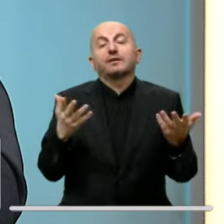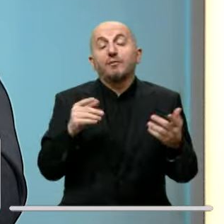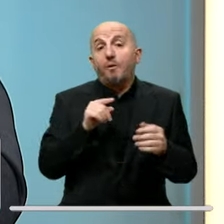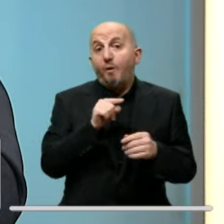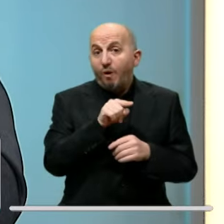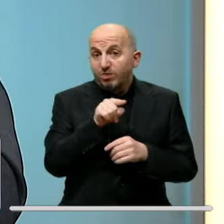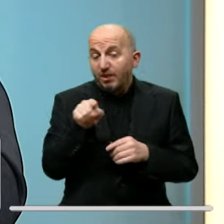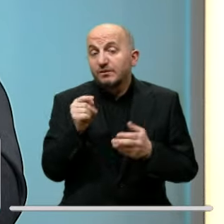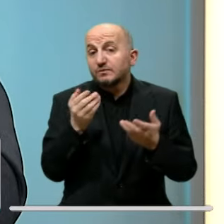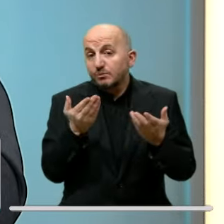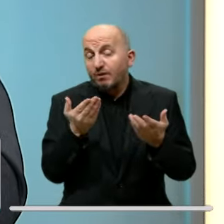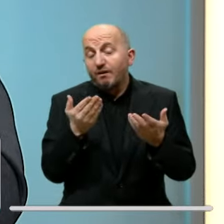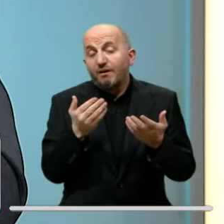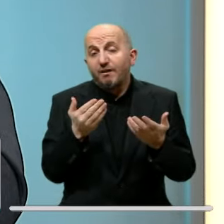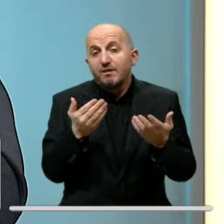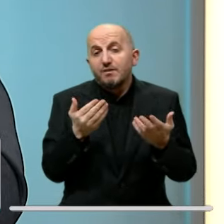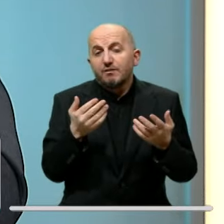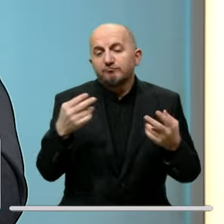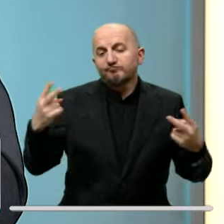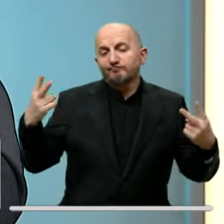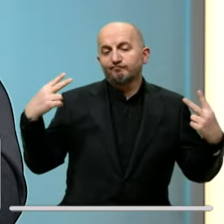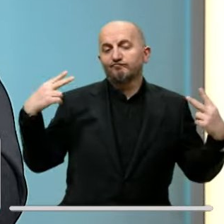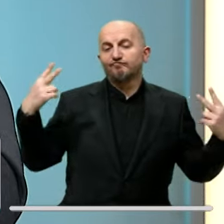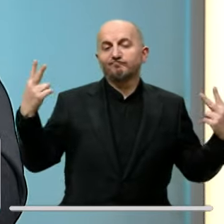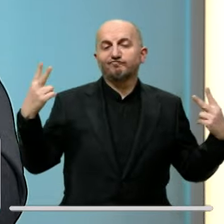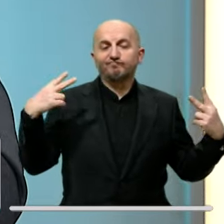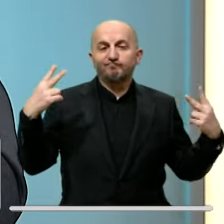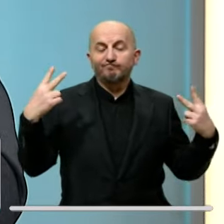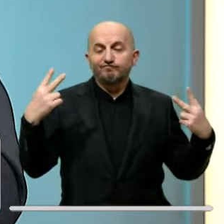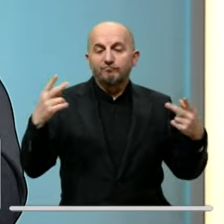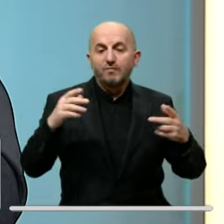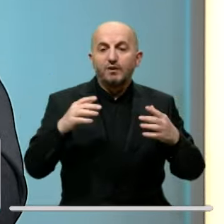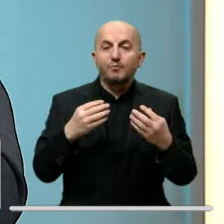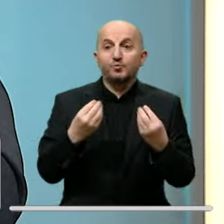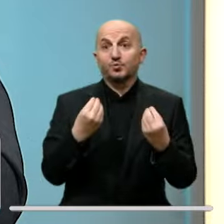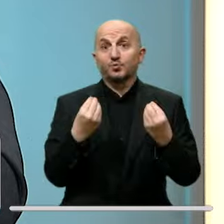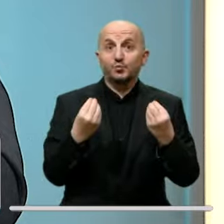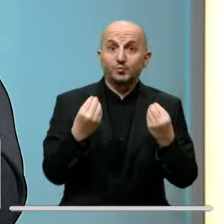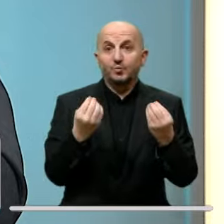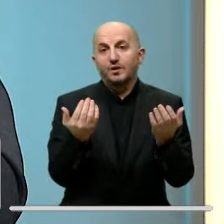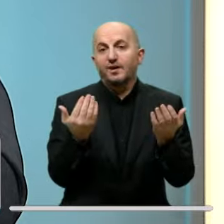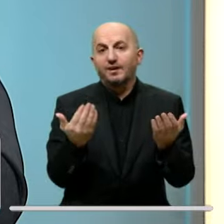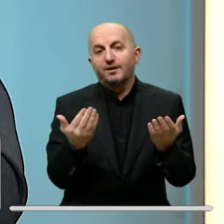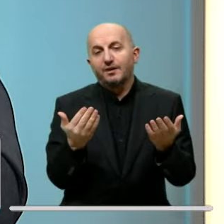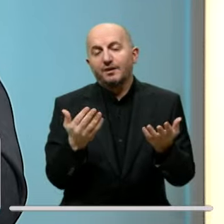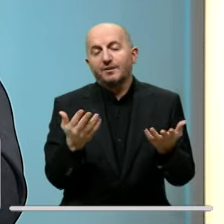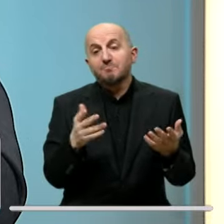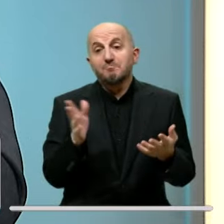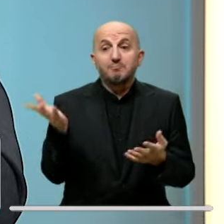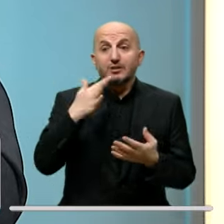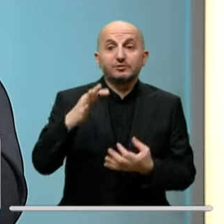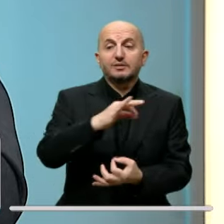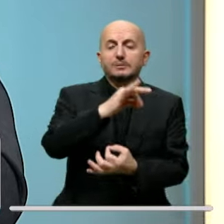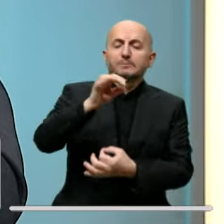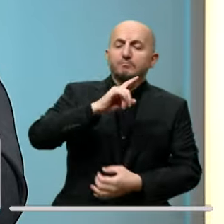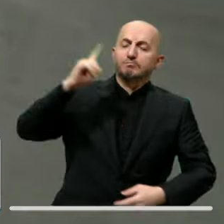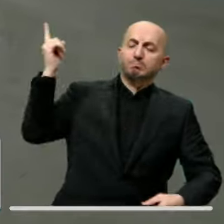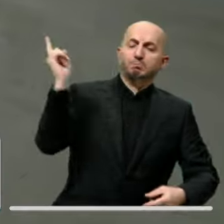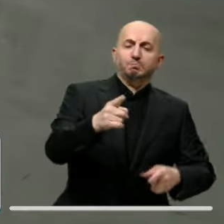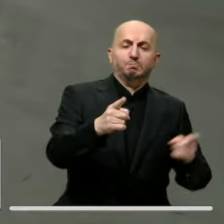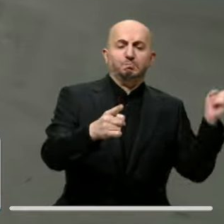efendim duayı bir gösterişe çevirenler ve de başka insanlara emir verir